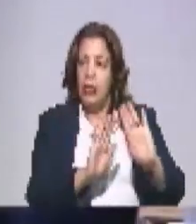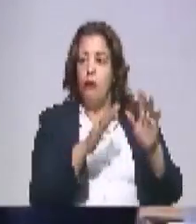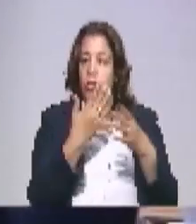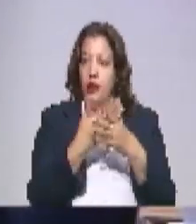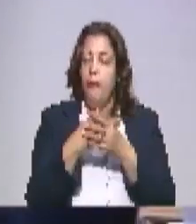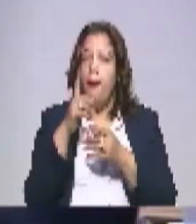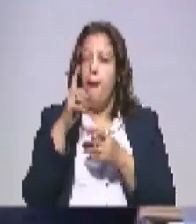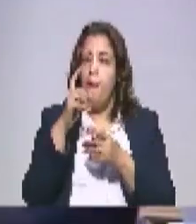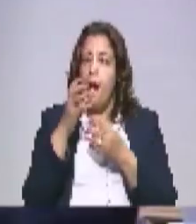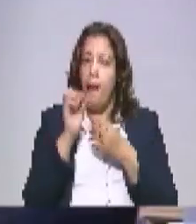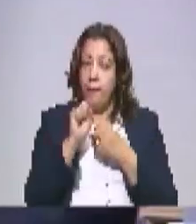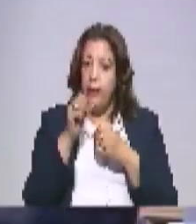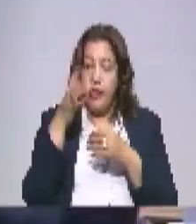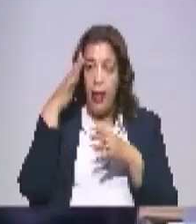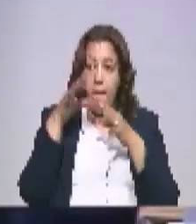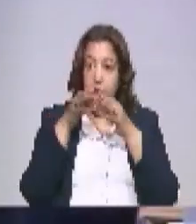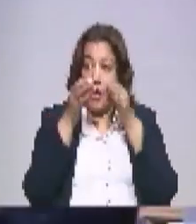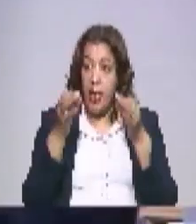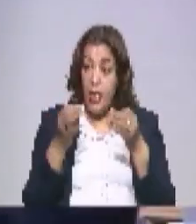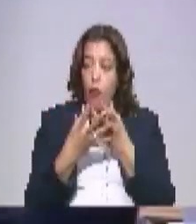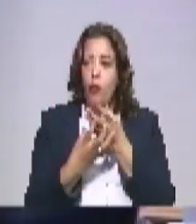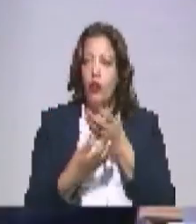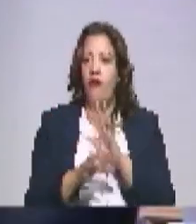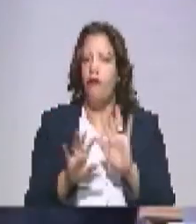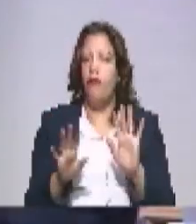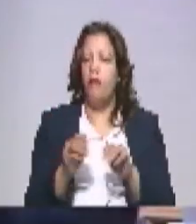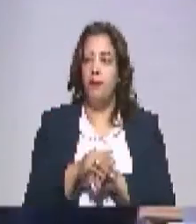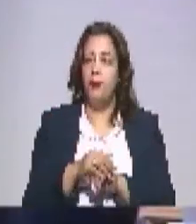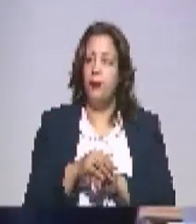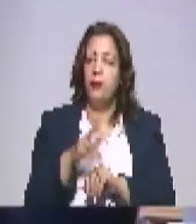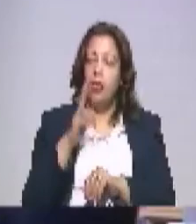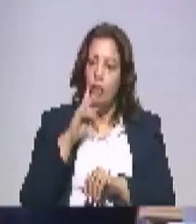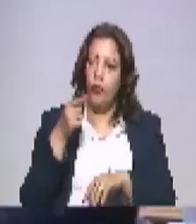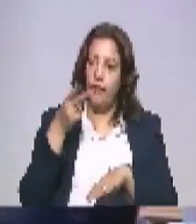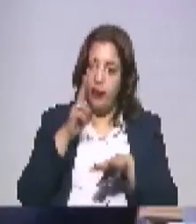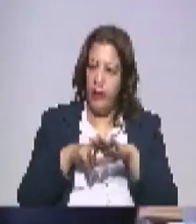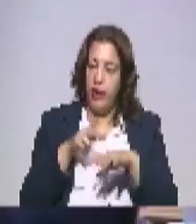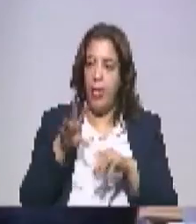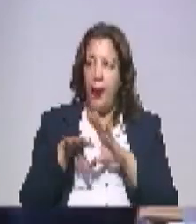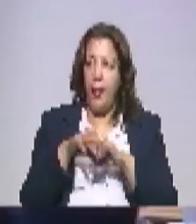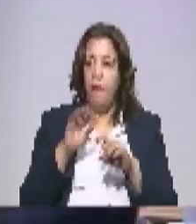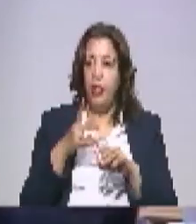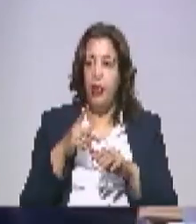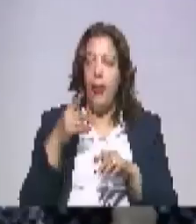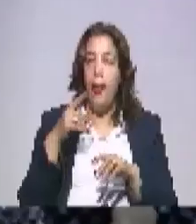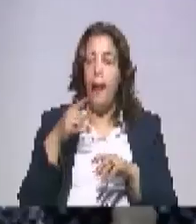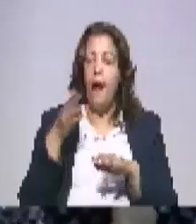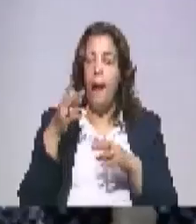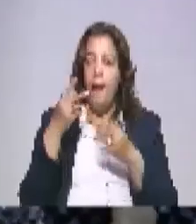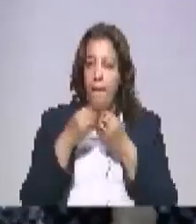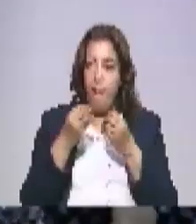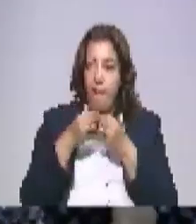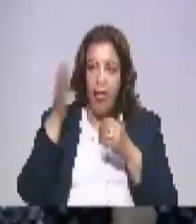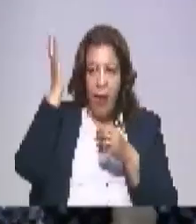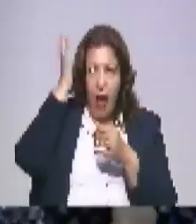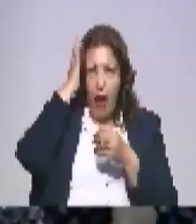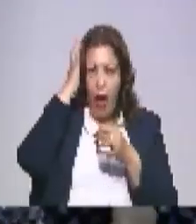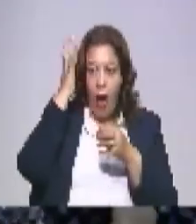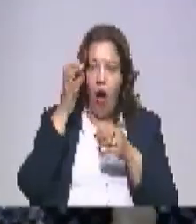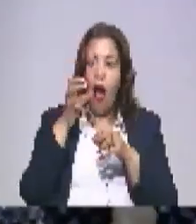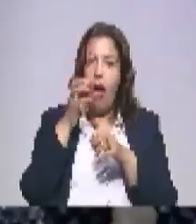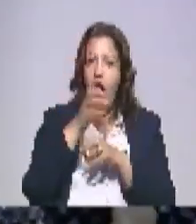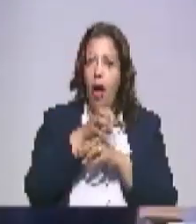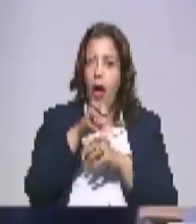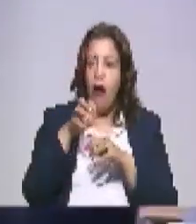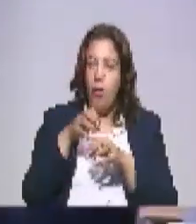نرجعه تاني مكانه كده. ماشي حلو ده، لغايه لما نشوف احنا هنعمل ايه. معانا بقى القرنبيط. الملح ده بيخليه ايه؟ الملح ده يخليه